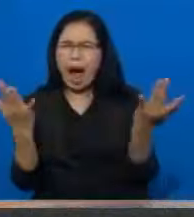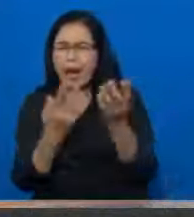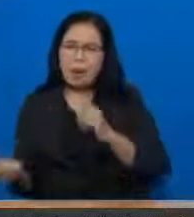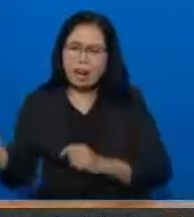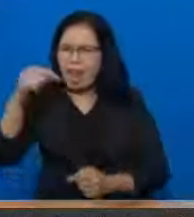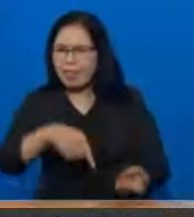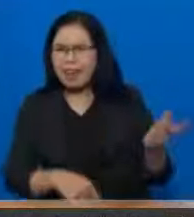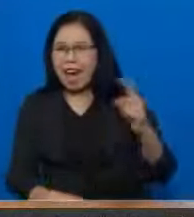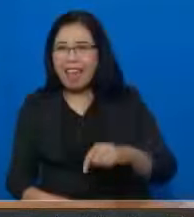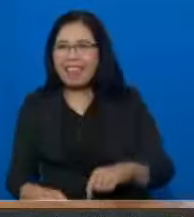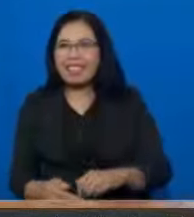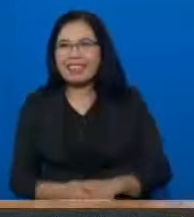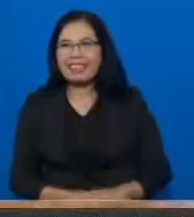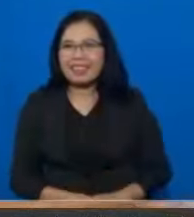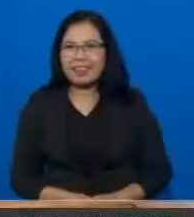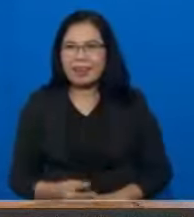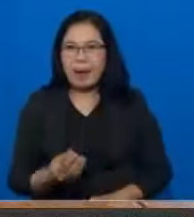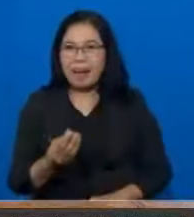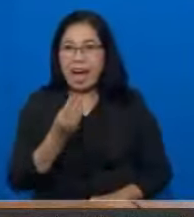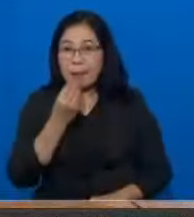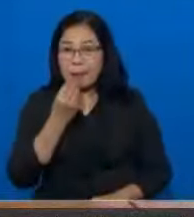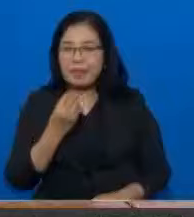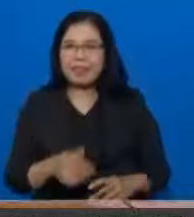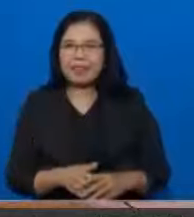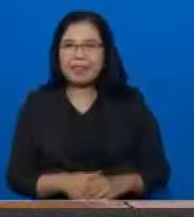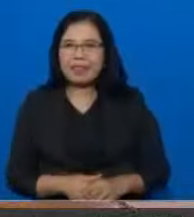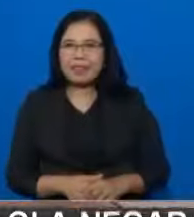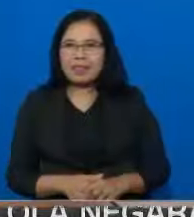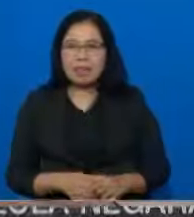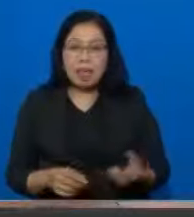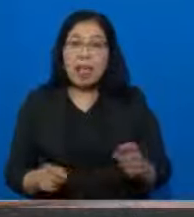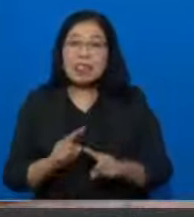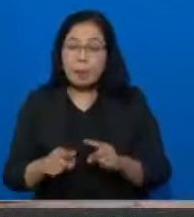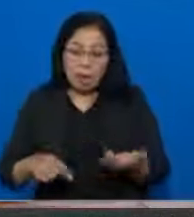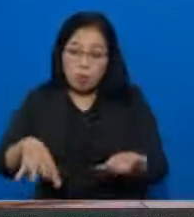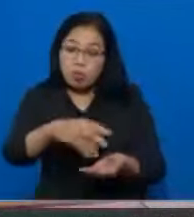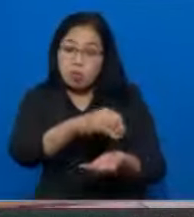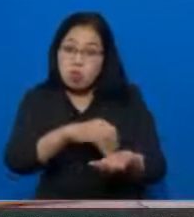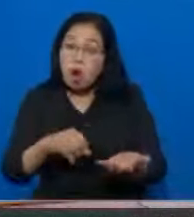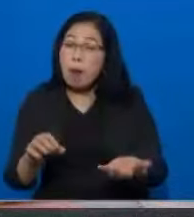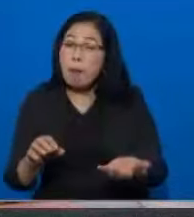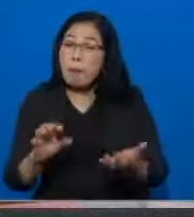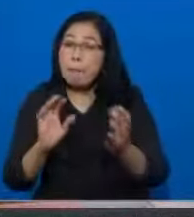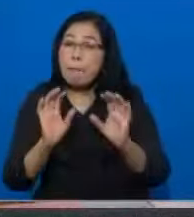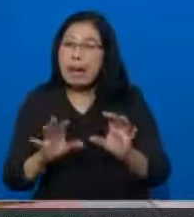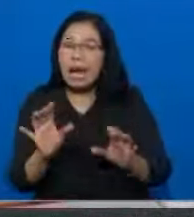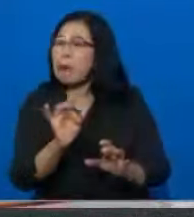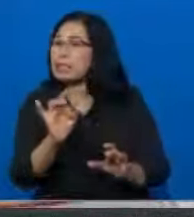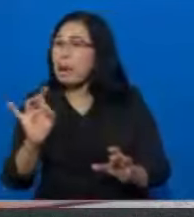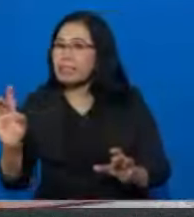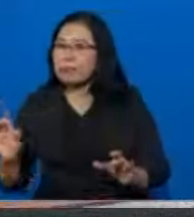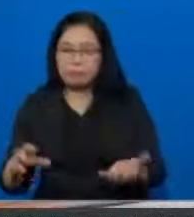Rame itu dalam arti, ya setiap gigitan tuh berasa ada tongcainya. Ada pahit dari bawangnya. Tongcai juga ada rasa